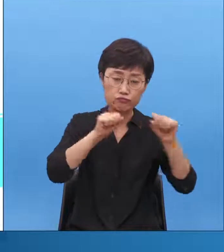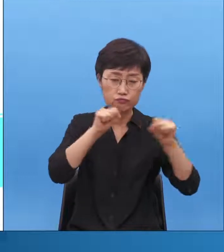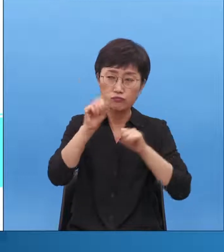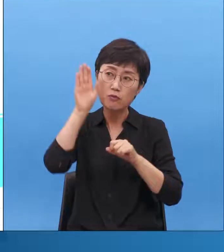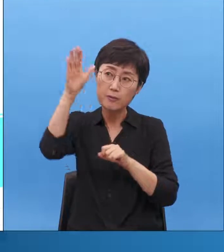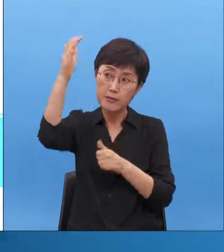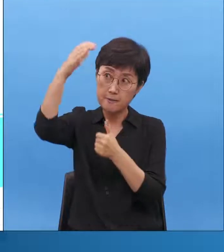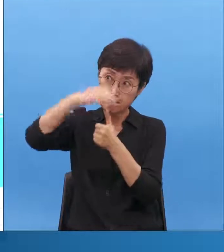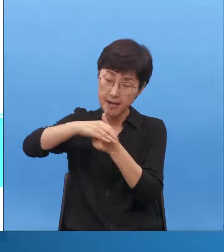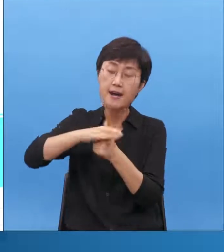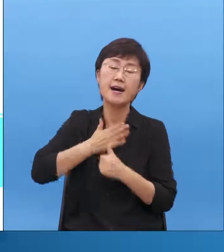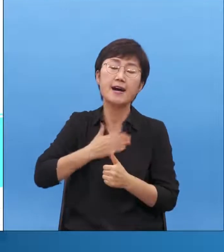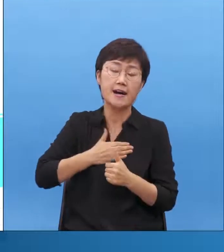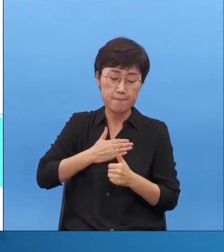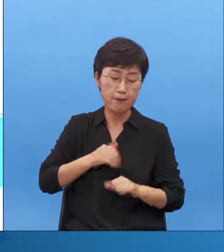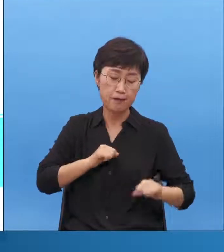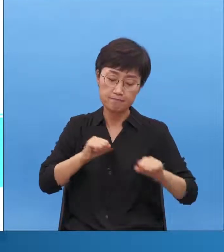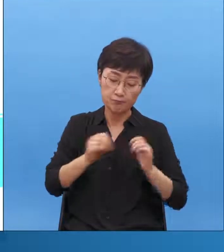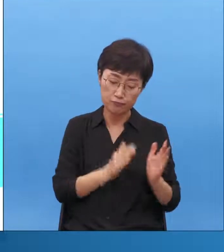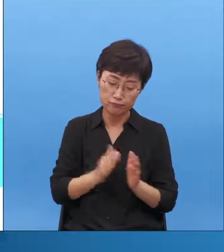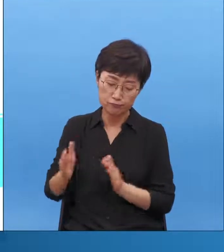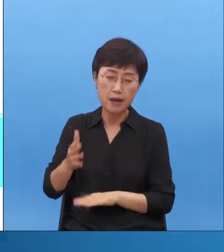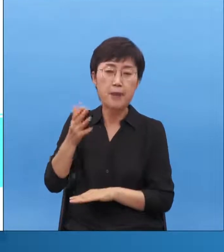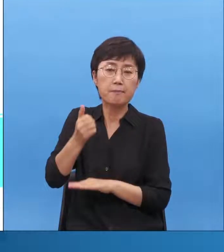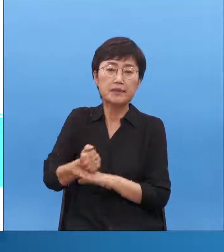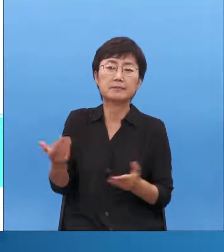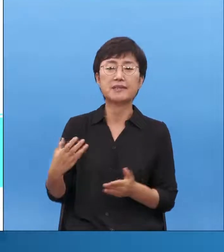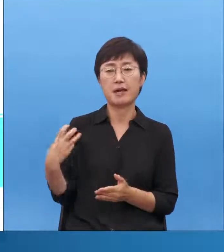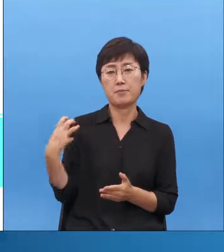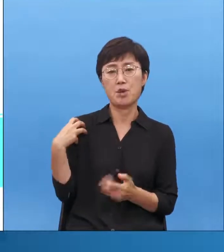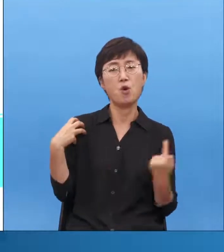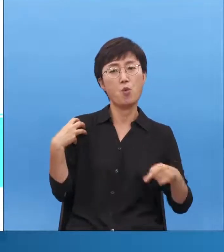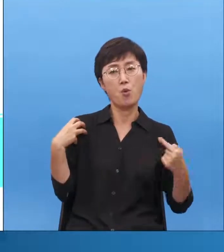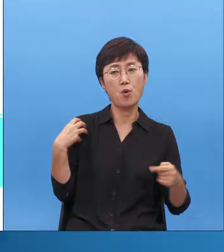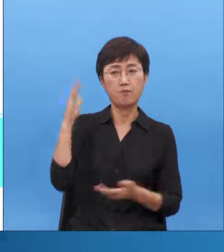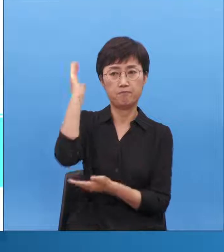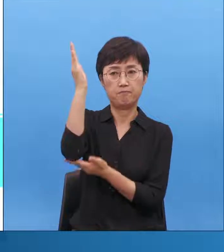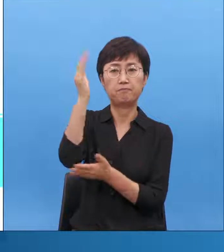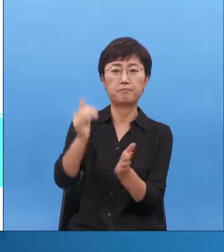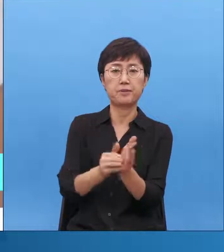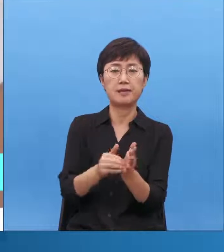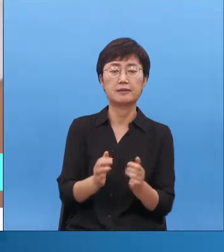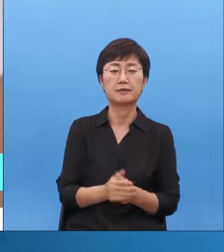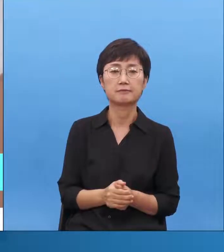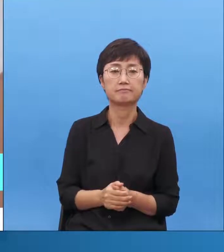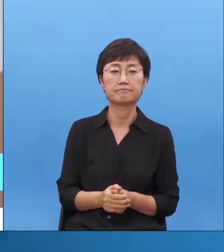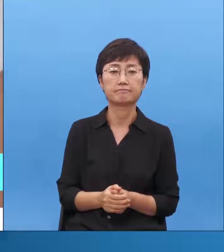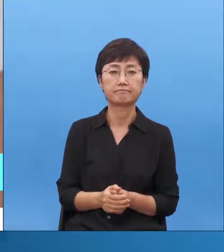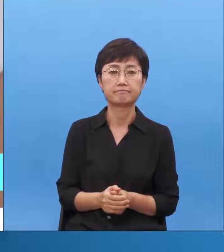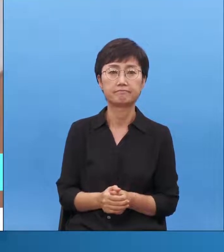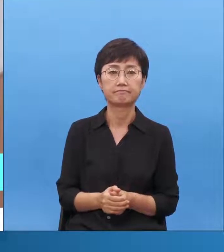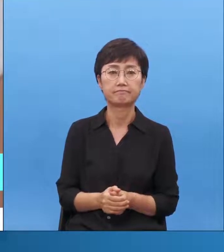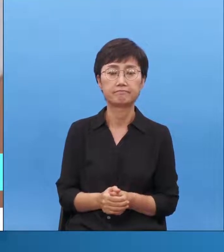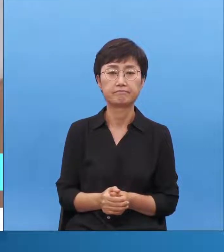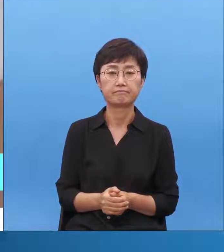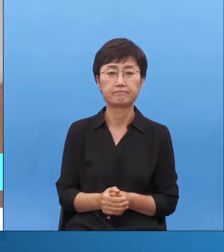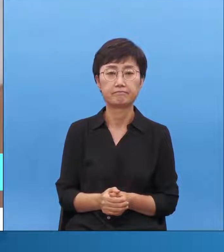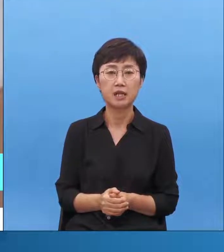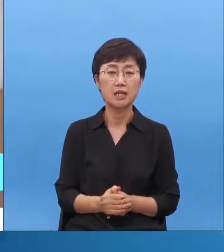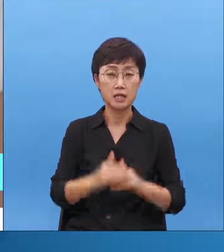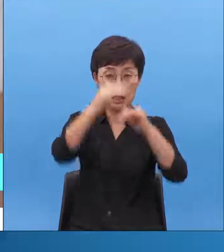미래 중직자를 준비하는 랩넌트의 마지막 사명에 대해 메시지했습니다. 류광수 목사는